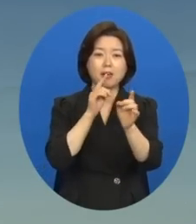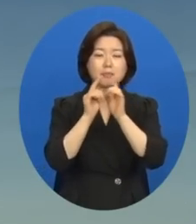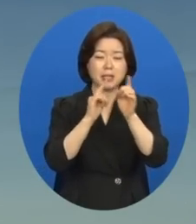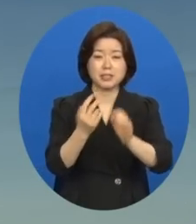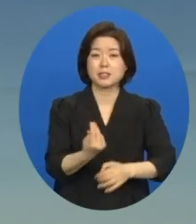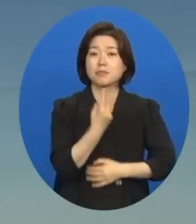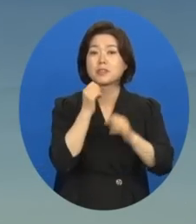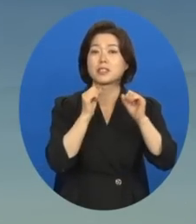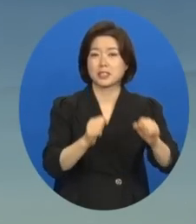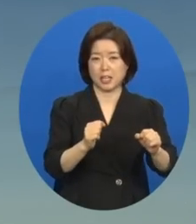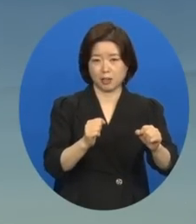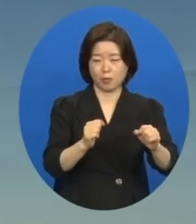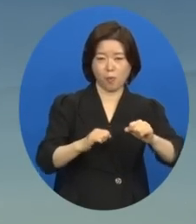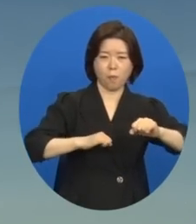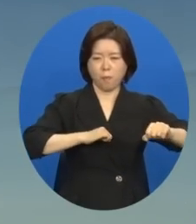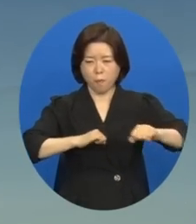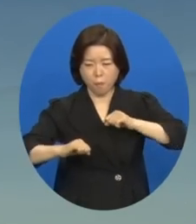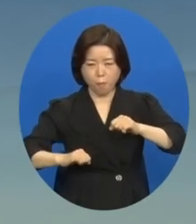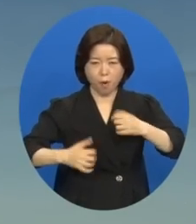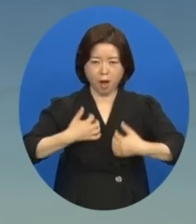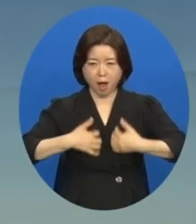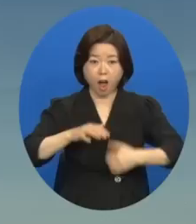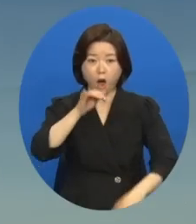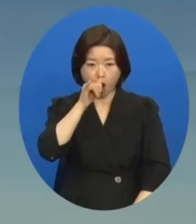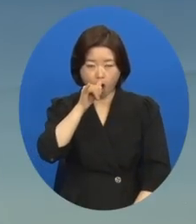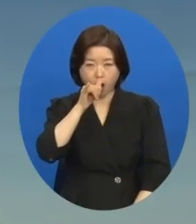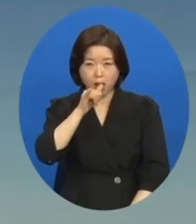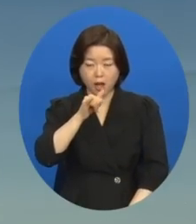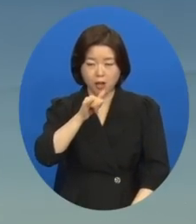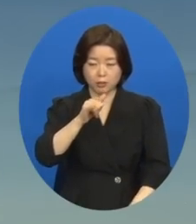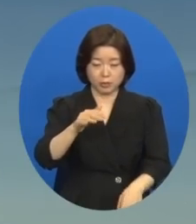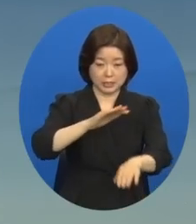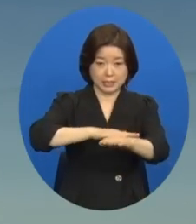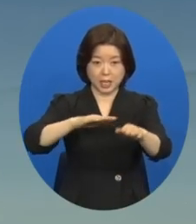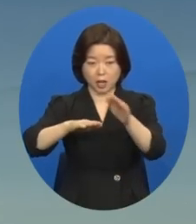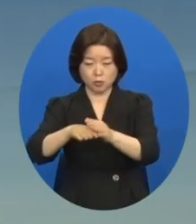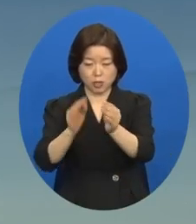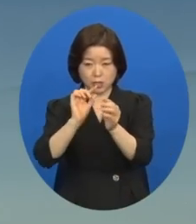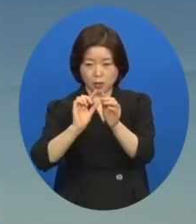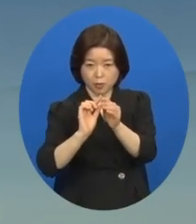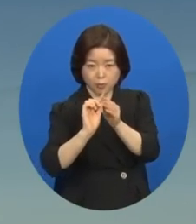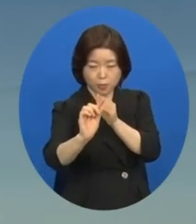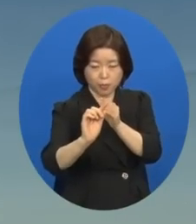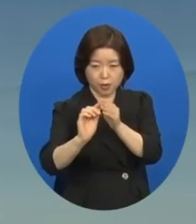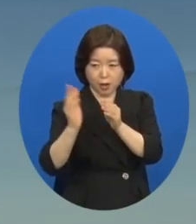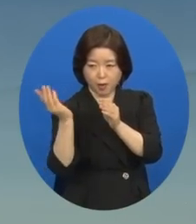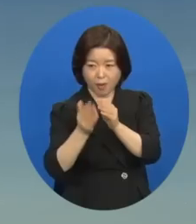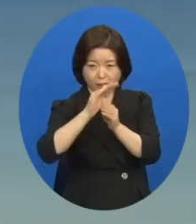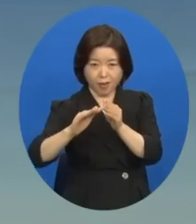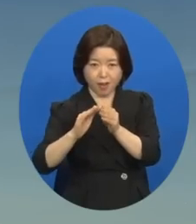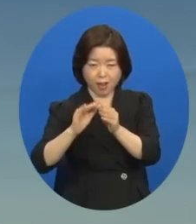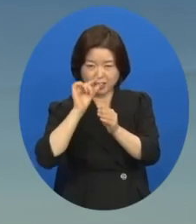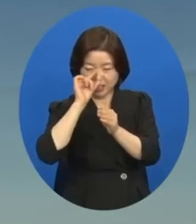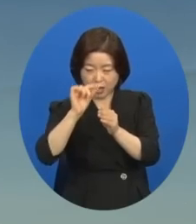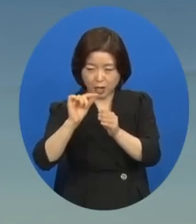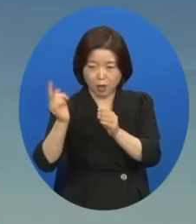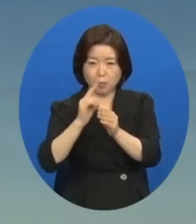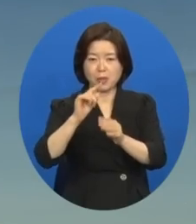말씀은 살아있고 활력이 있어 좌우의 날샌 어떤 검보다도